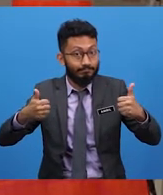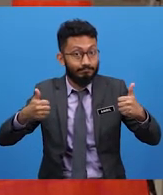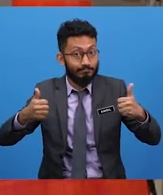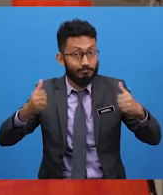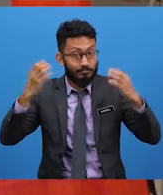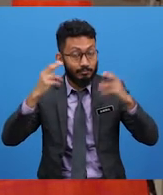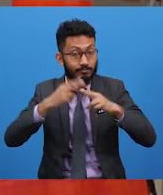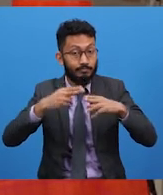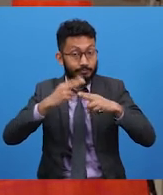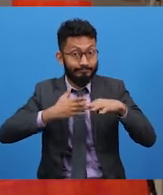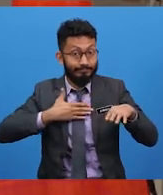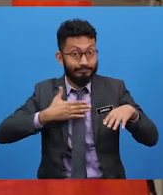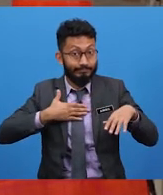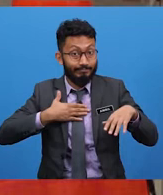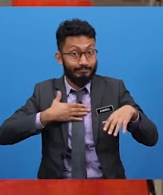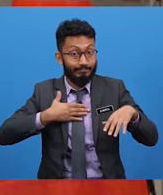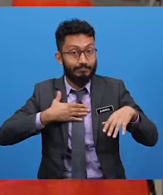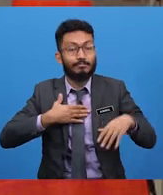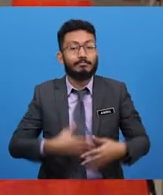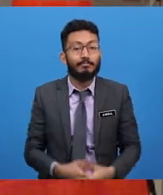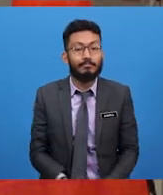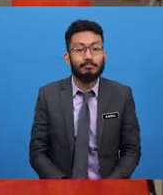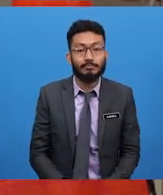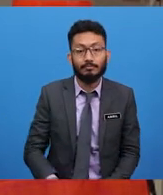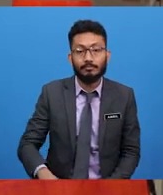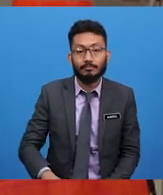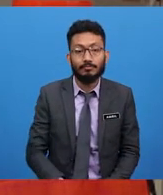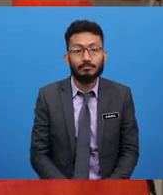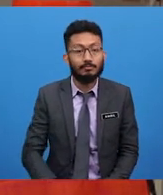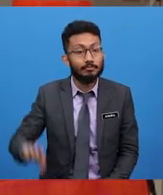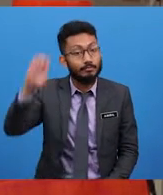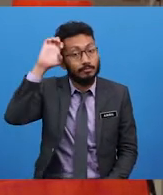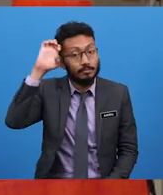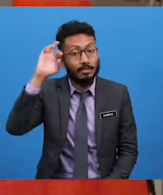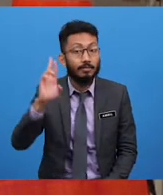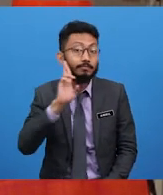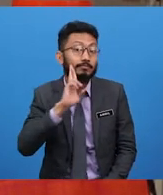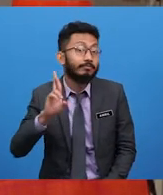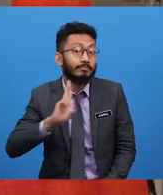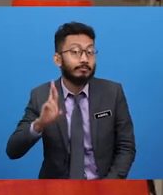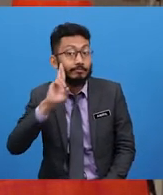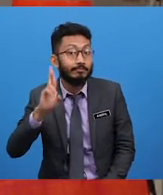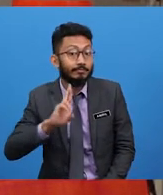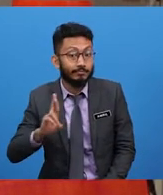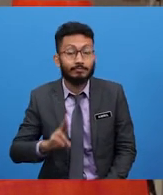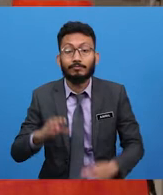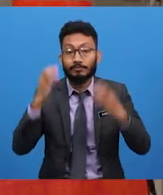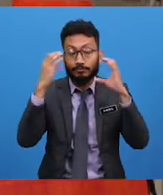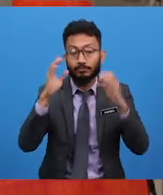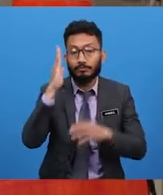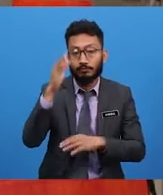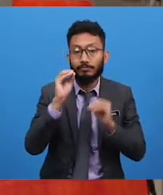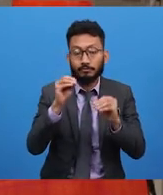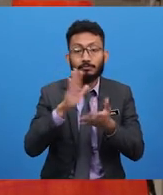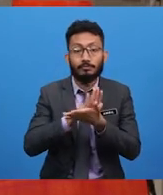Muhammad Rizal bin Abdullah. Isyarat nama cikgu ialah RL. Cikgu mengajar di Sekolah Menengah Pendidikan